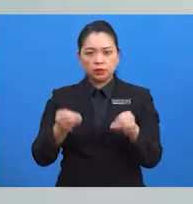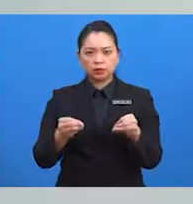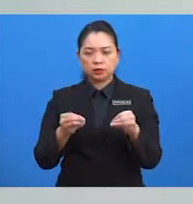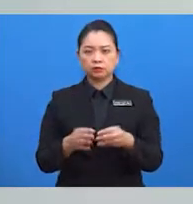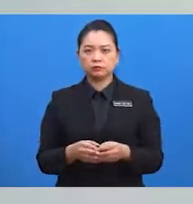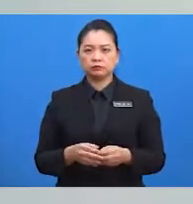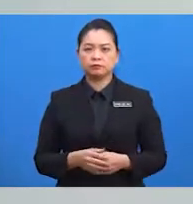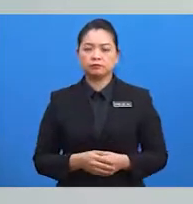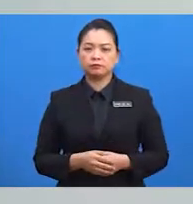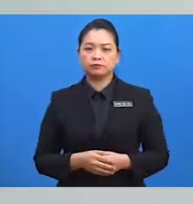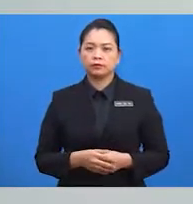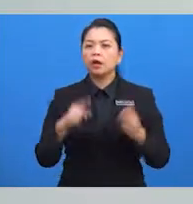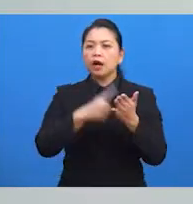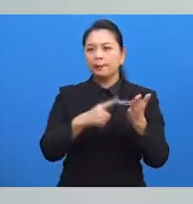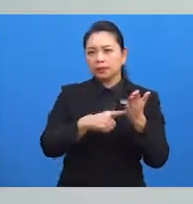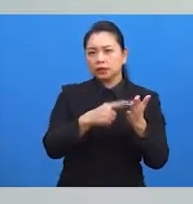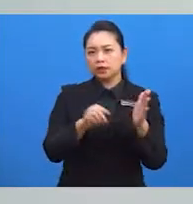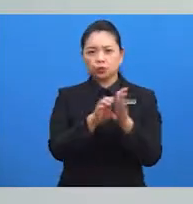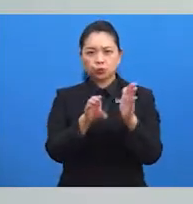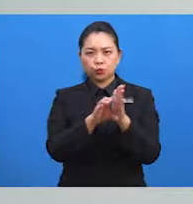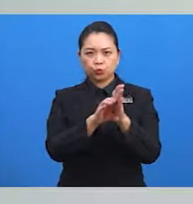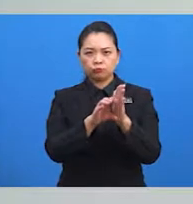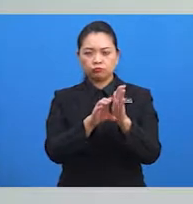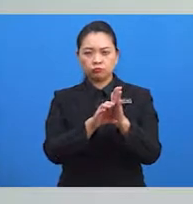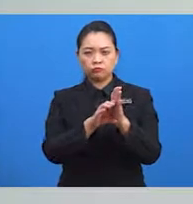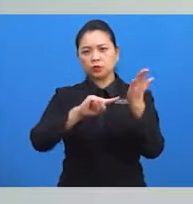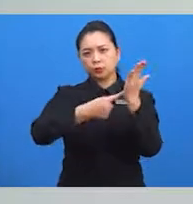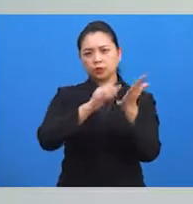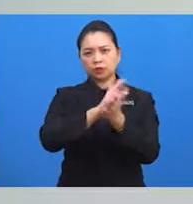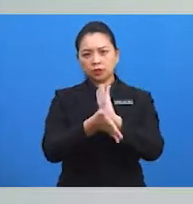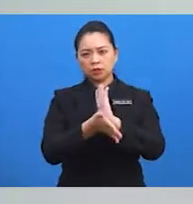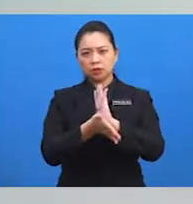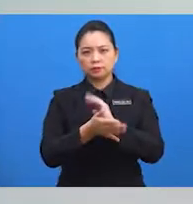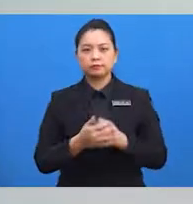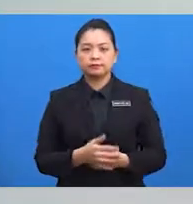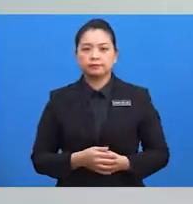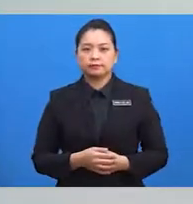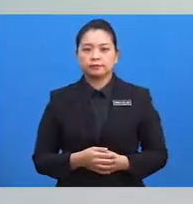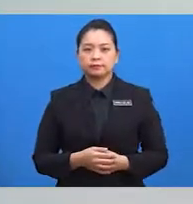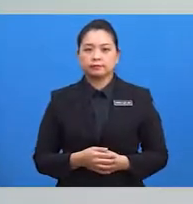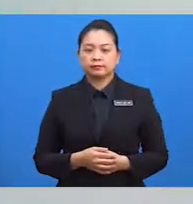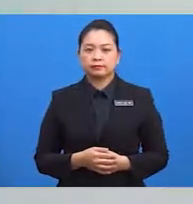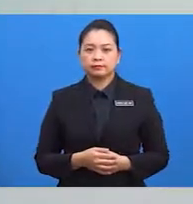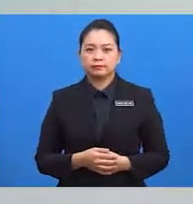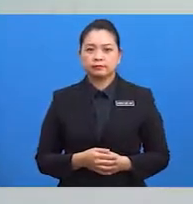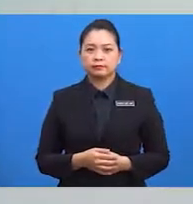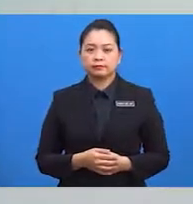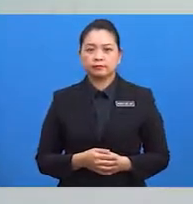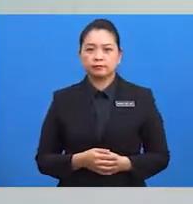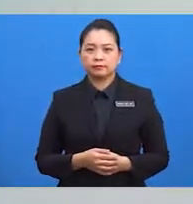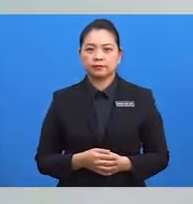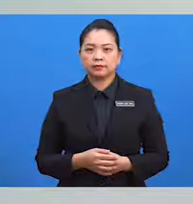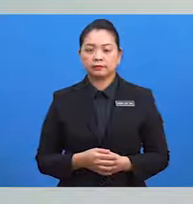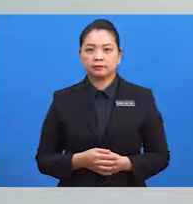Apakah contoh sumber mengayun semulajadi contoh semua mengalir sebuah